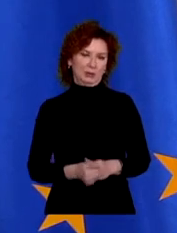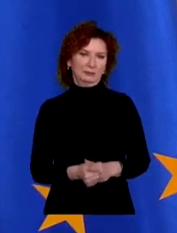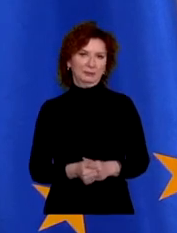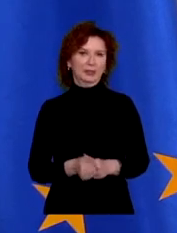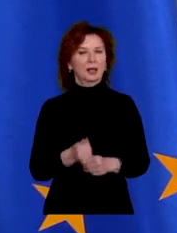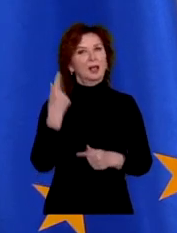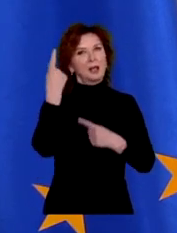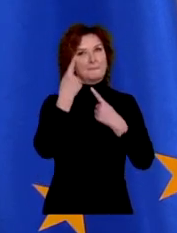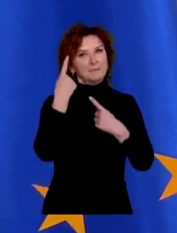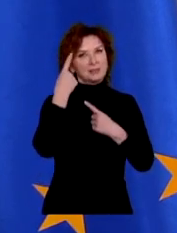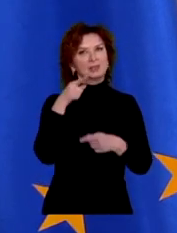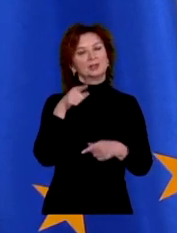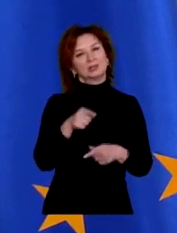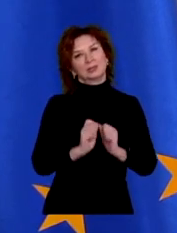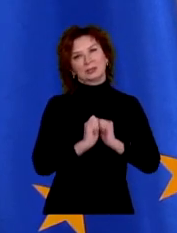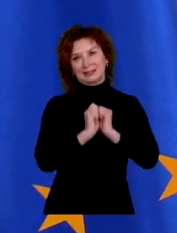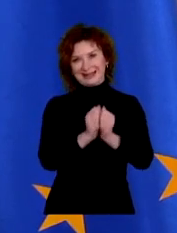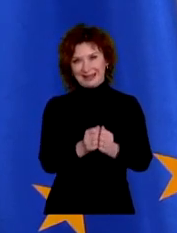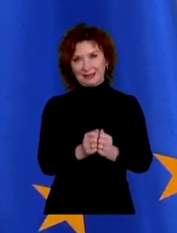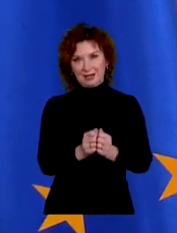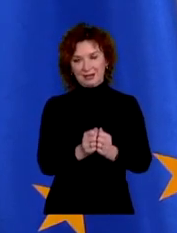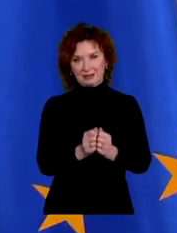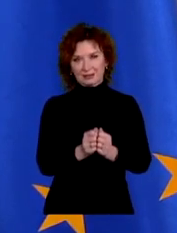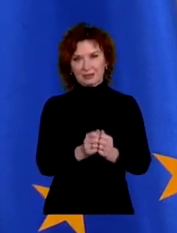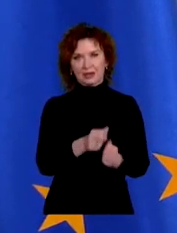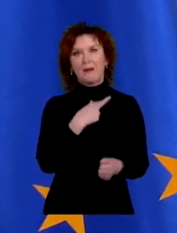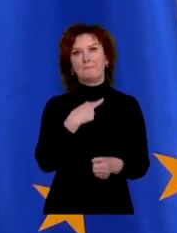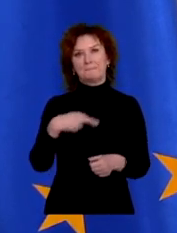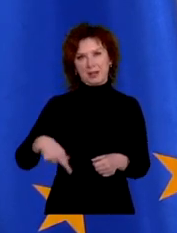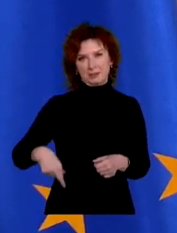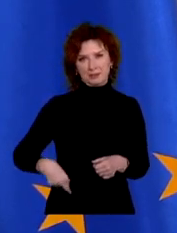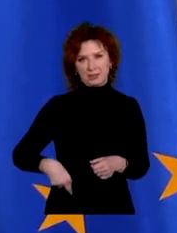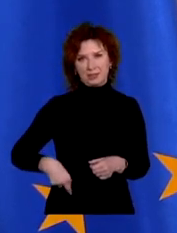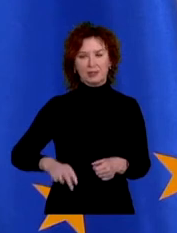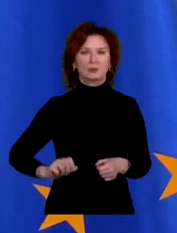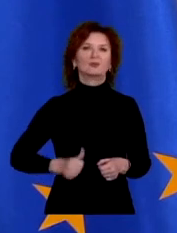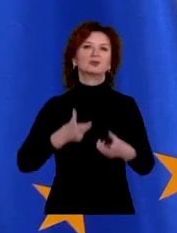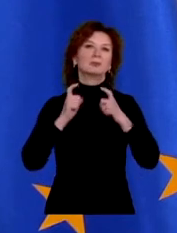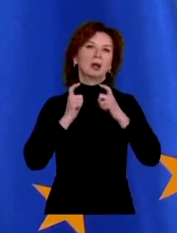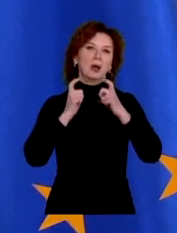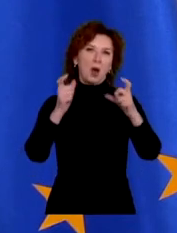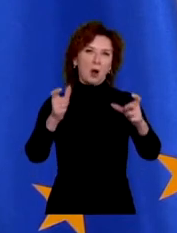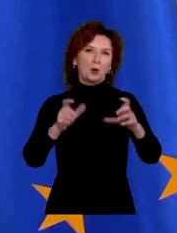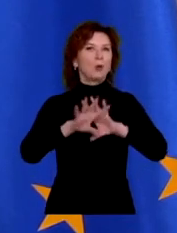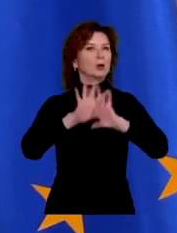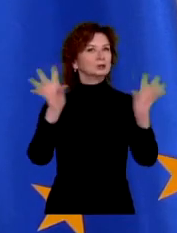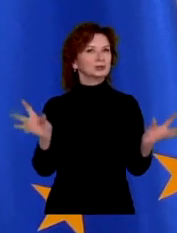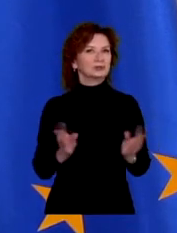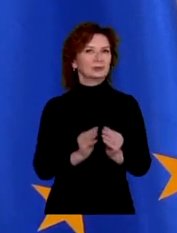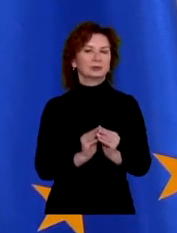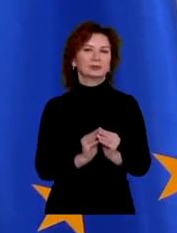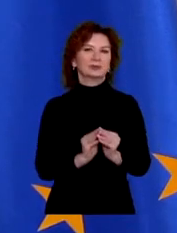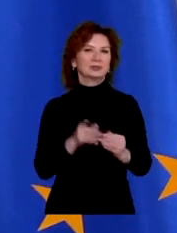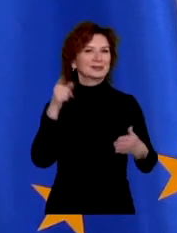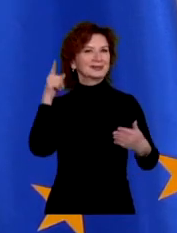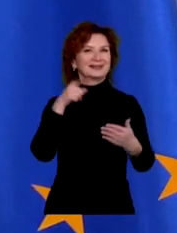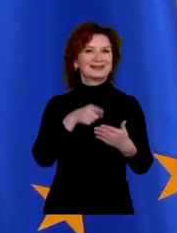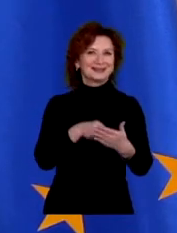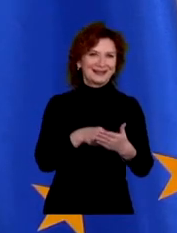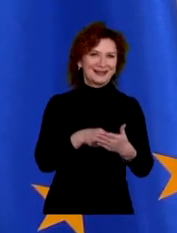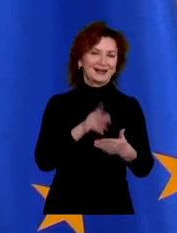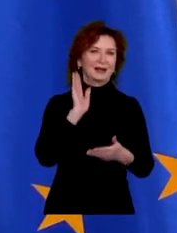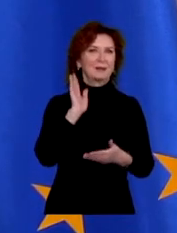rolą premierów to, żeby ogłosić te wszystkie cele,